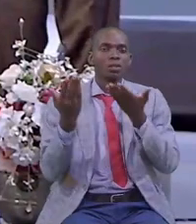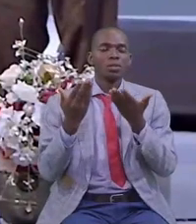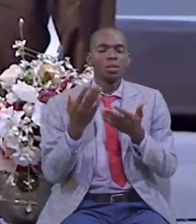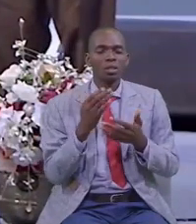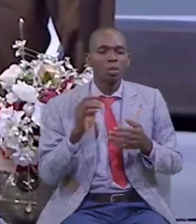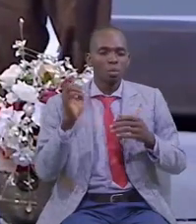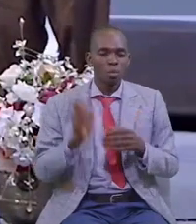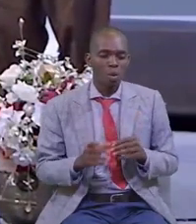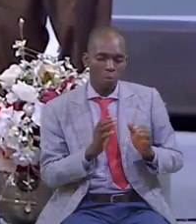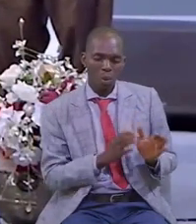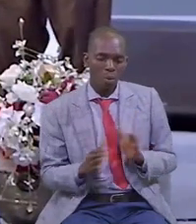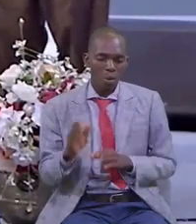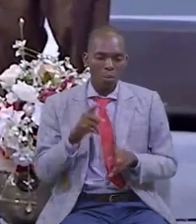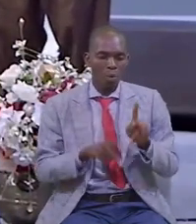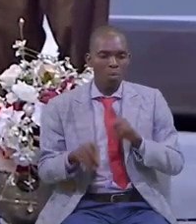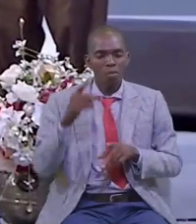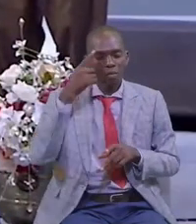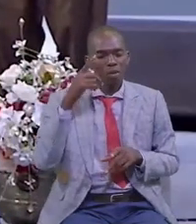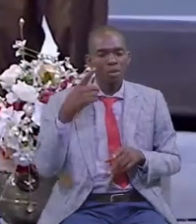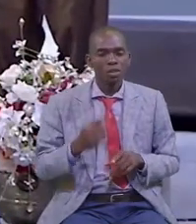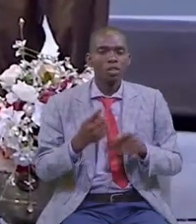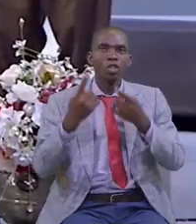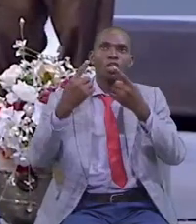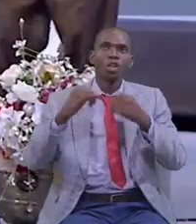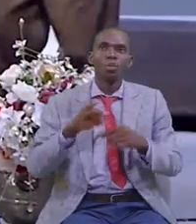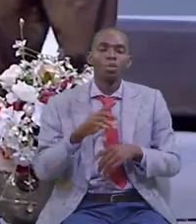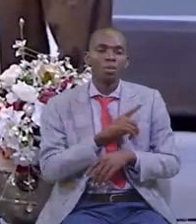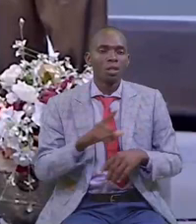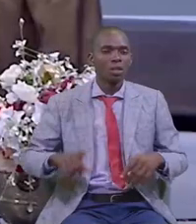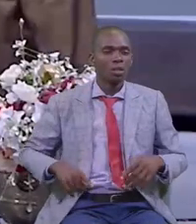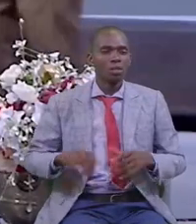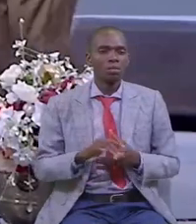Notre sacrifice, notre service doit préparer les gens pour le retour du Seigneur.